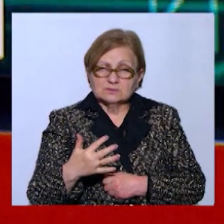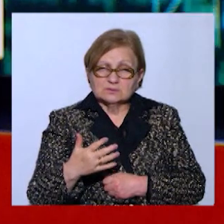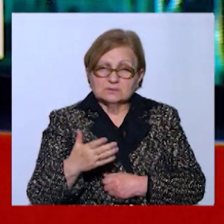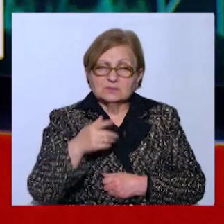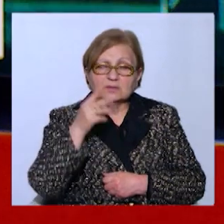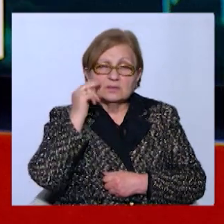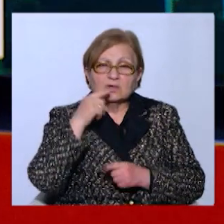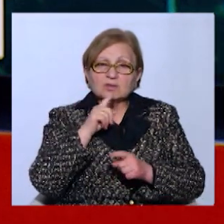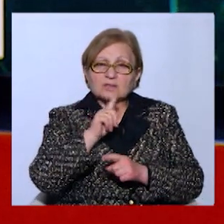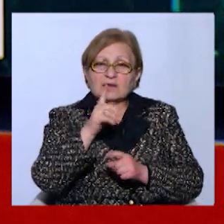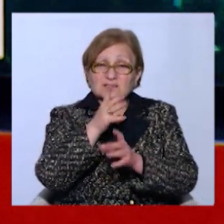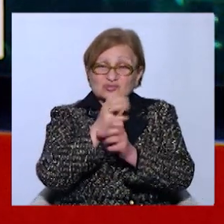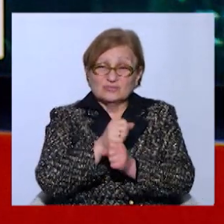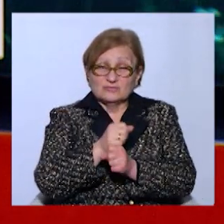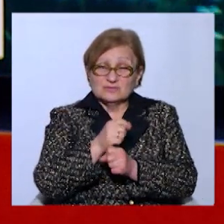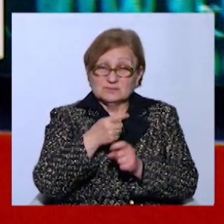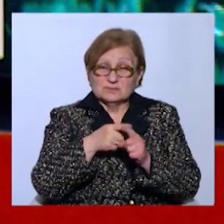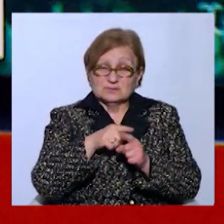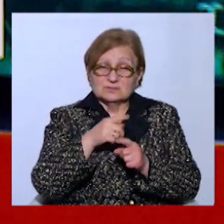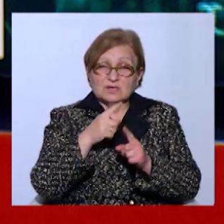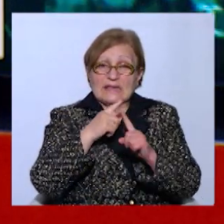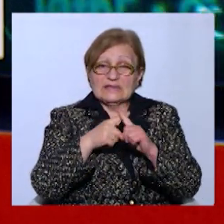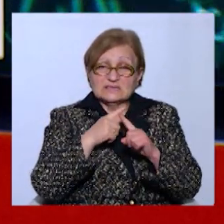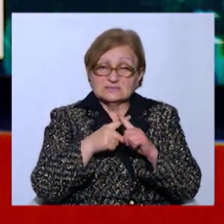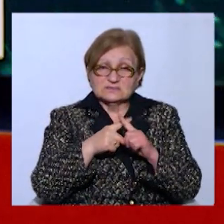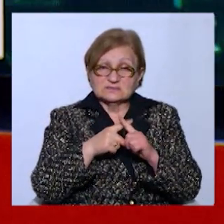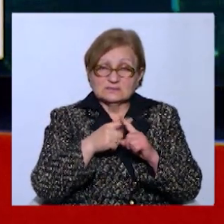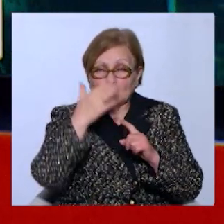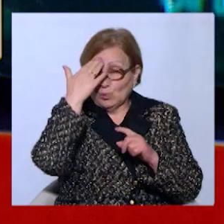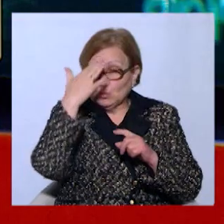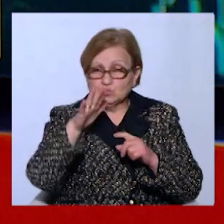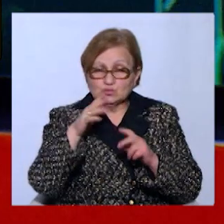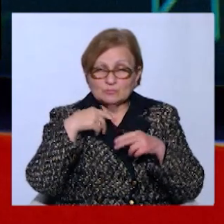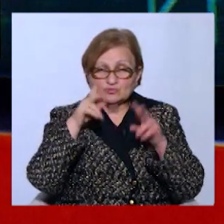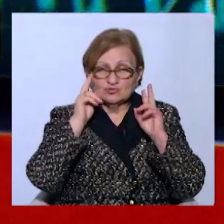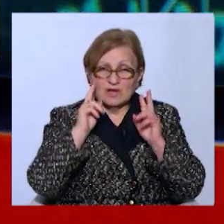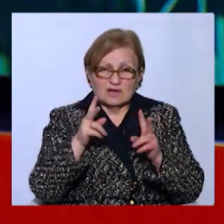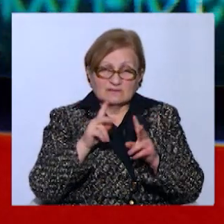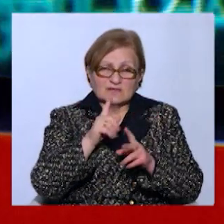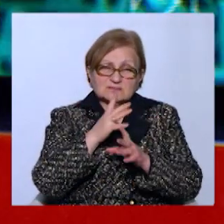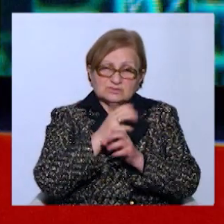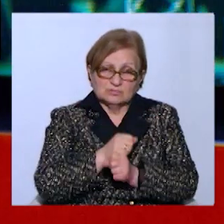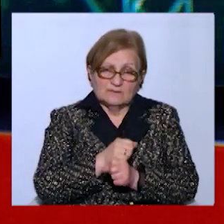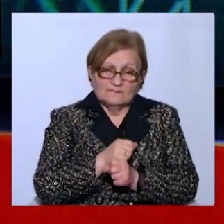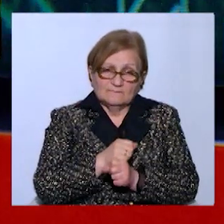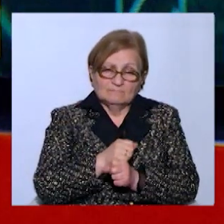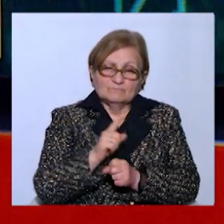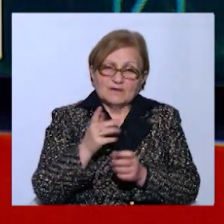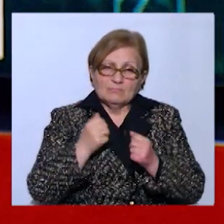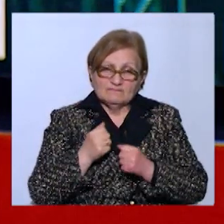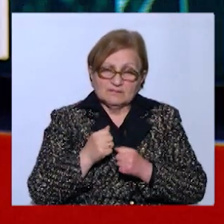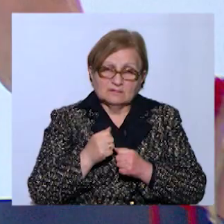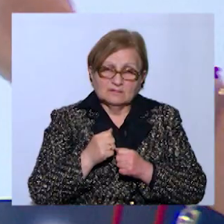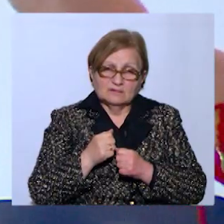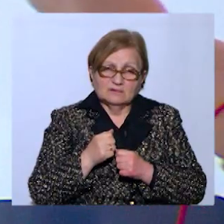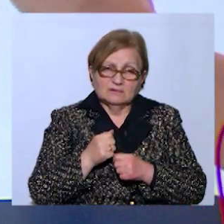ის რიცხვი, რომელზედაც ეს ორი რიცხვი შევკვეცე არის X-ი. შემოვიტანოთ უცნობი, არ ვიცით ხო ჩვენ რა რიცხვზე შევკვეცეთ. ესე იგი რა მივიღე?